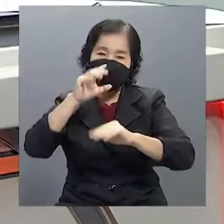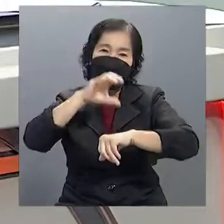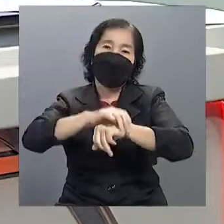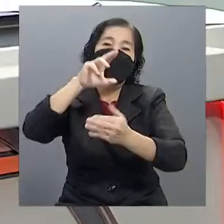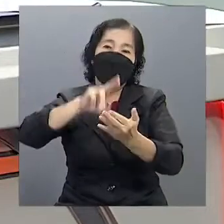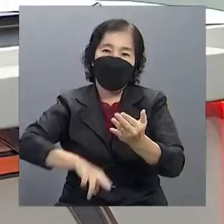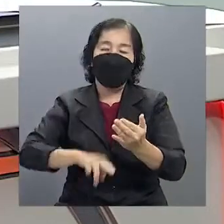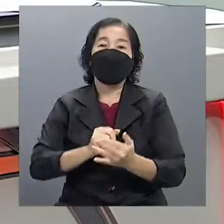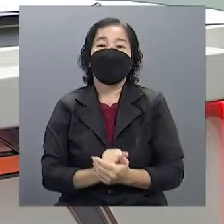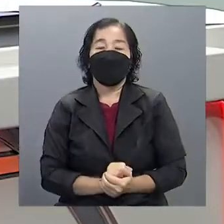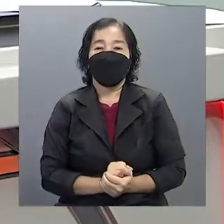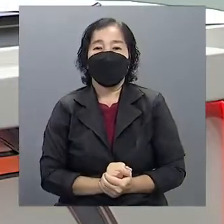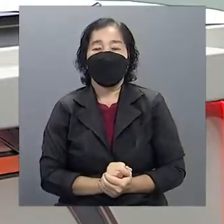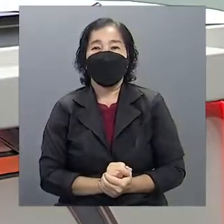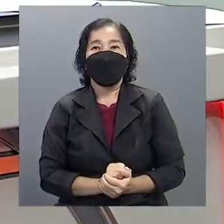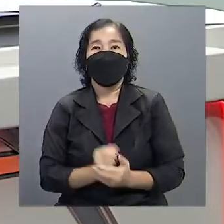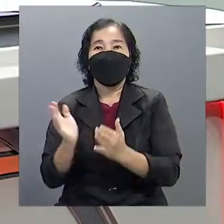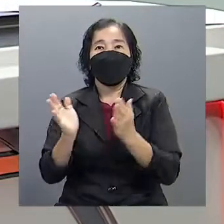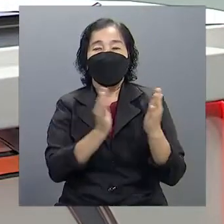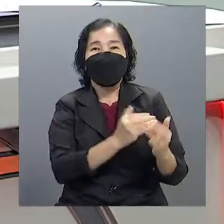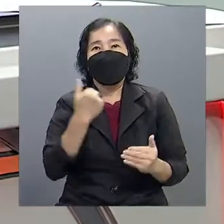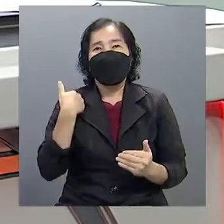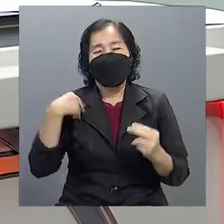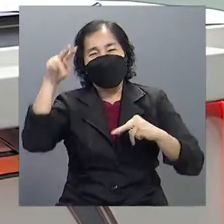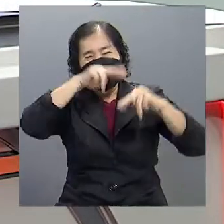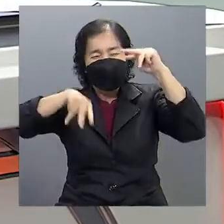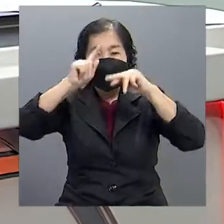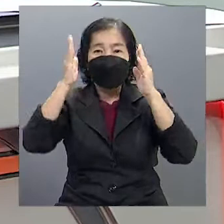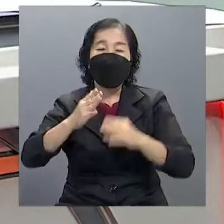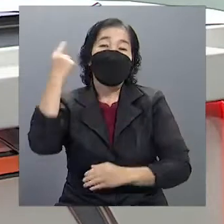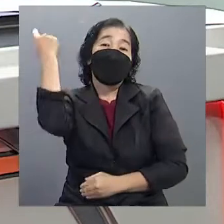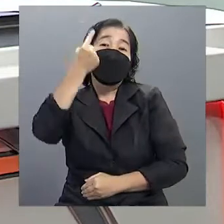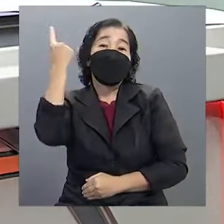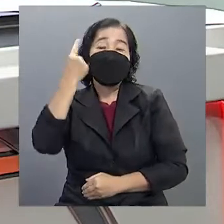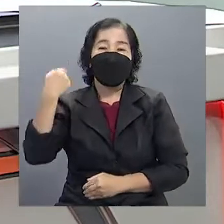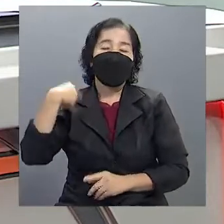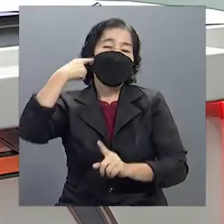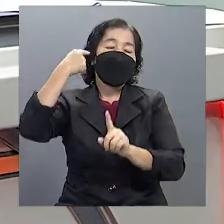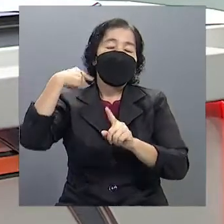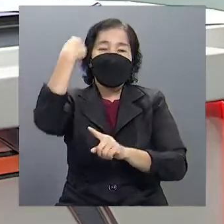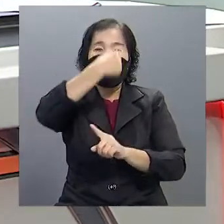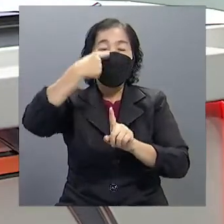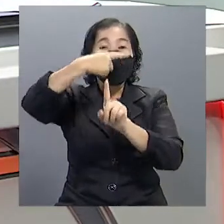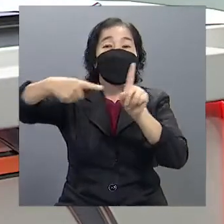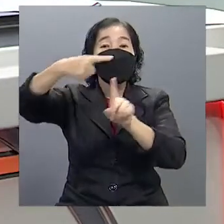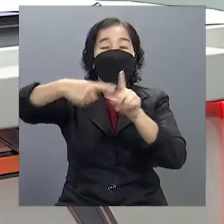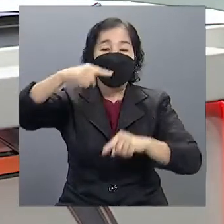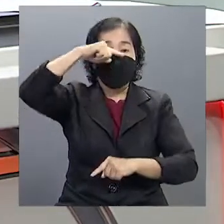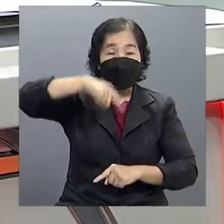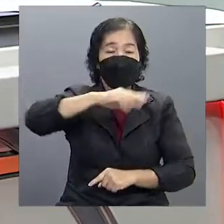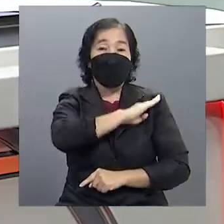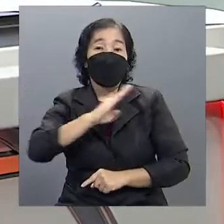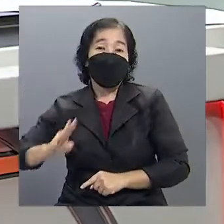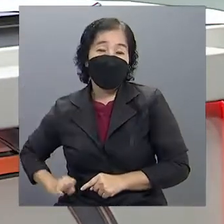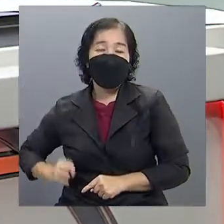ยังมีความพยายามอยู่นะคะสำหรับการตามหานักท่องเที่ยวลูกครึ่งไทยเบลเยียมที่พัดตกจากเรือยางระหว่างที่ล่องแก่งในแม่น้ำแตง